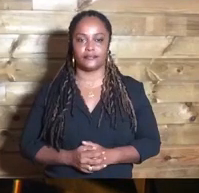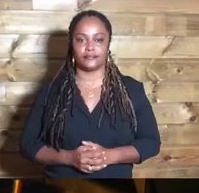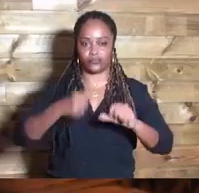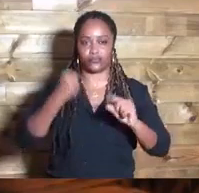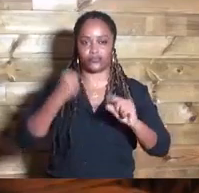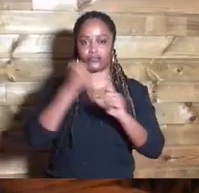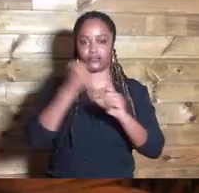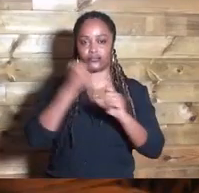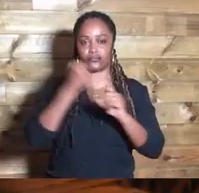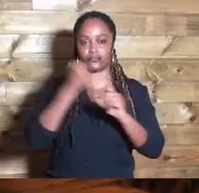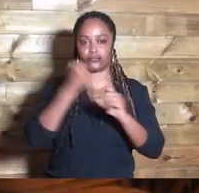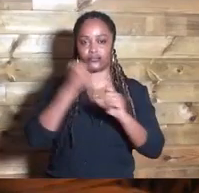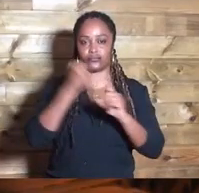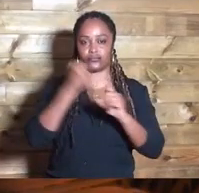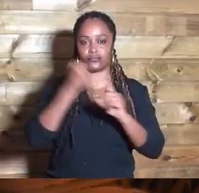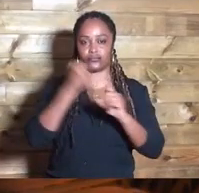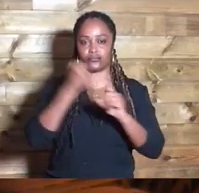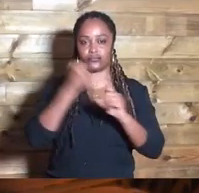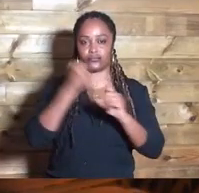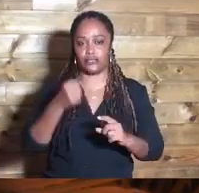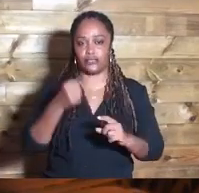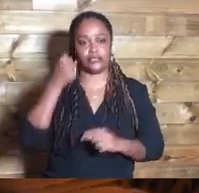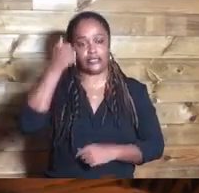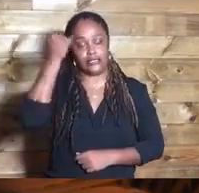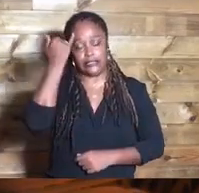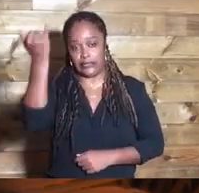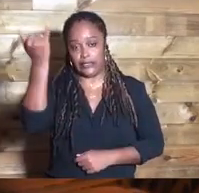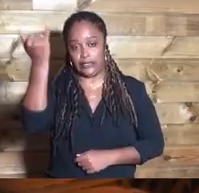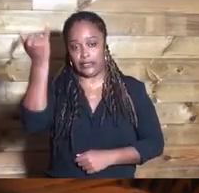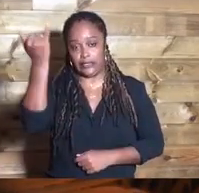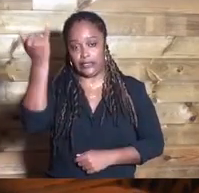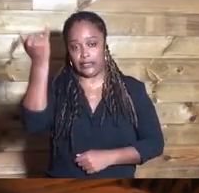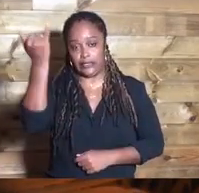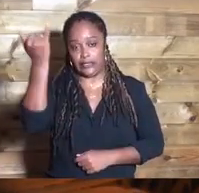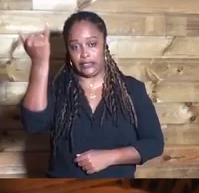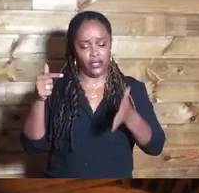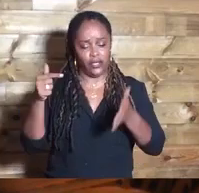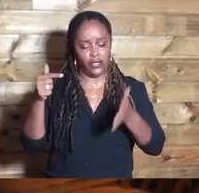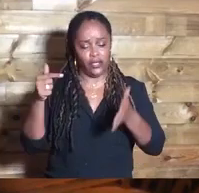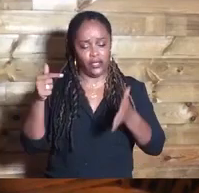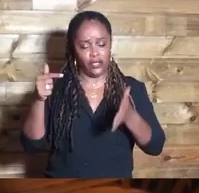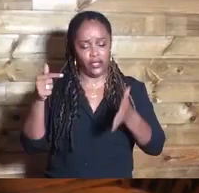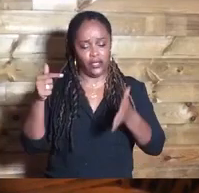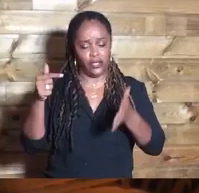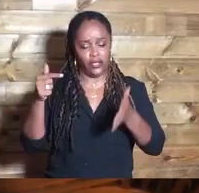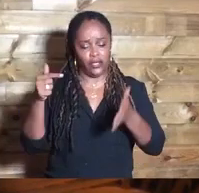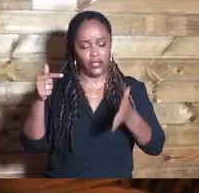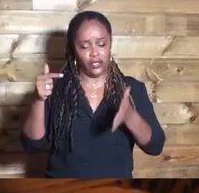On l'idée car restons l'idée. Les ouvriers, c'est peuple là qui poigne et que peuple là qui a diffusé.